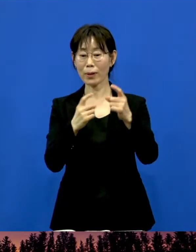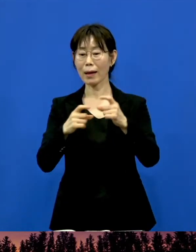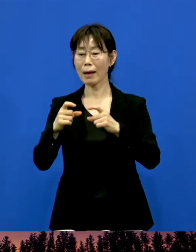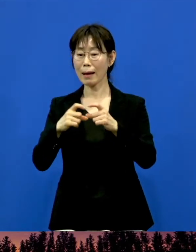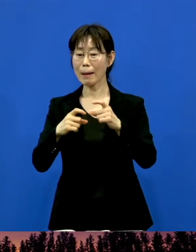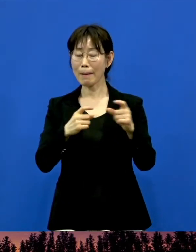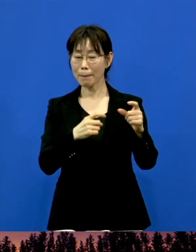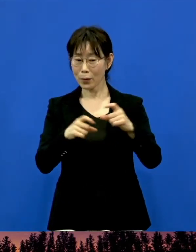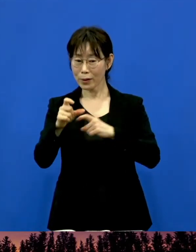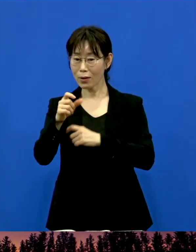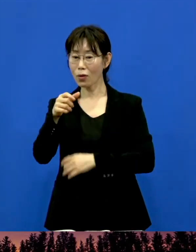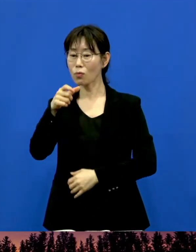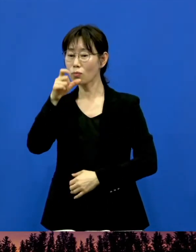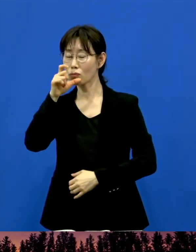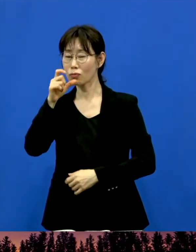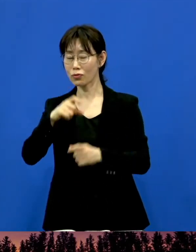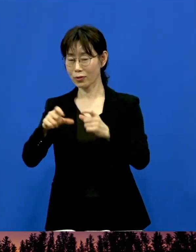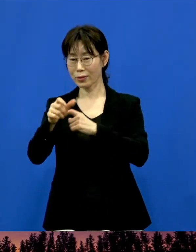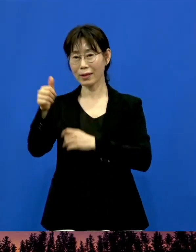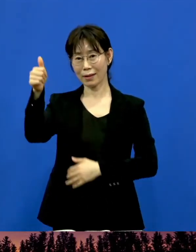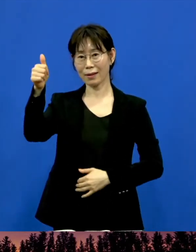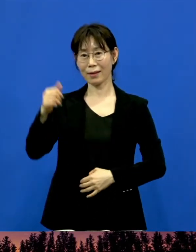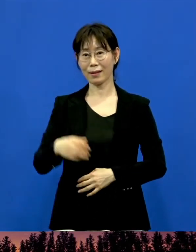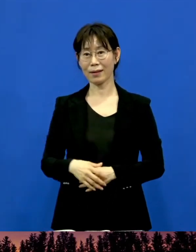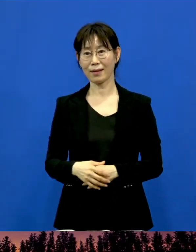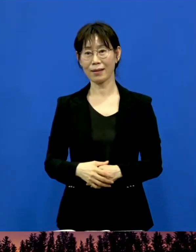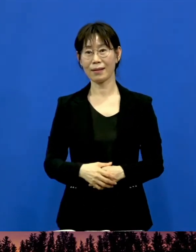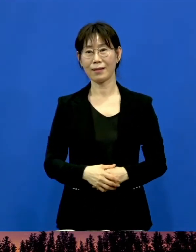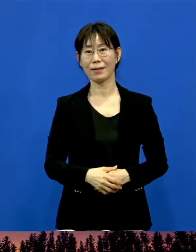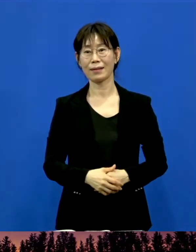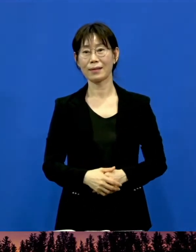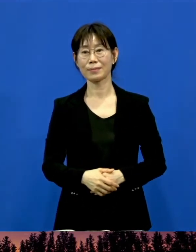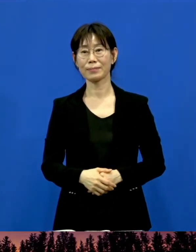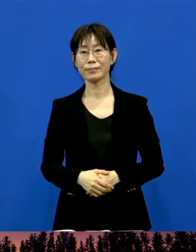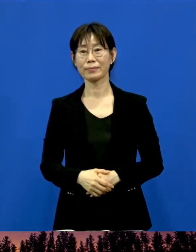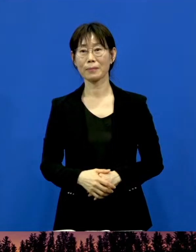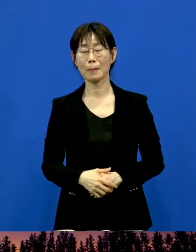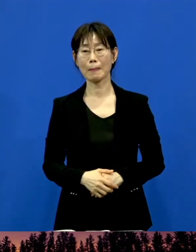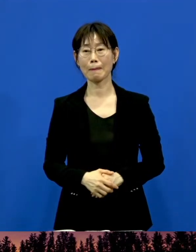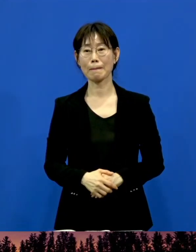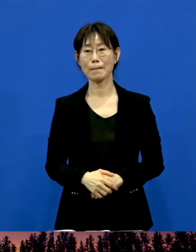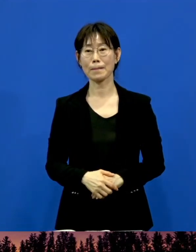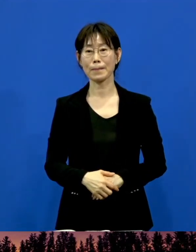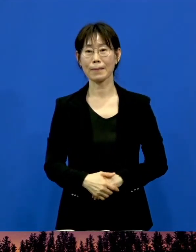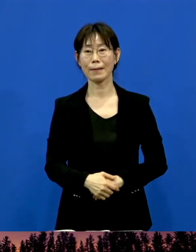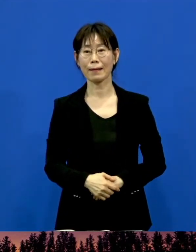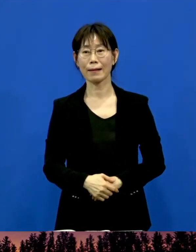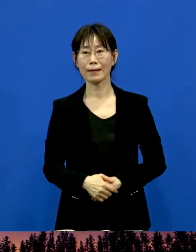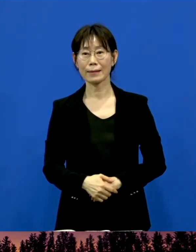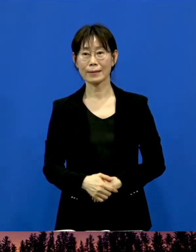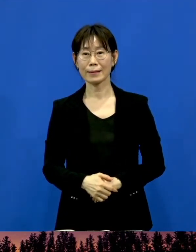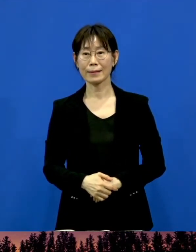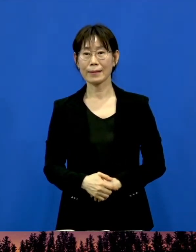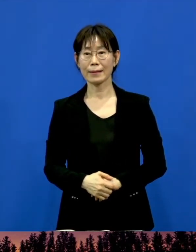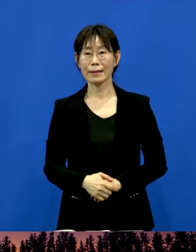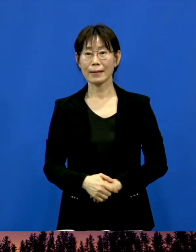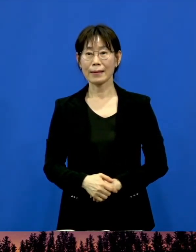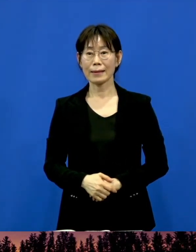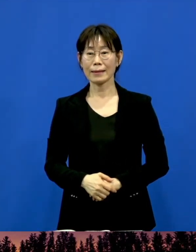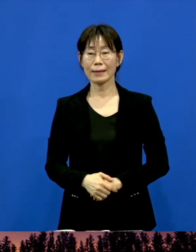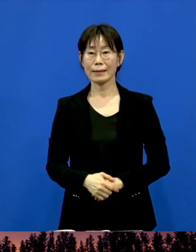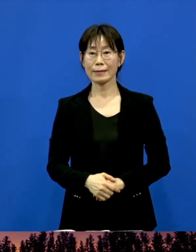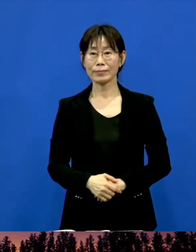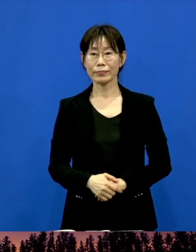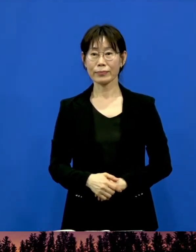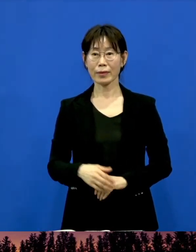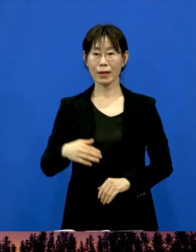우리를 점점 우리의 감각을 망가뜨리려고 하는 이 문화와 싸워야 한다는 거예요. 뭔가를 복잡하게